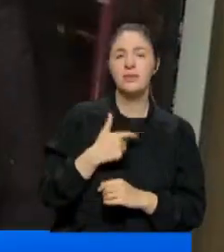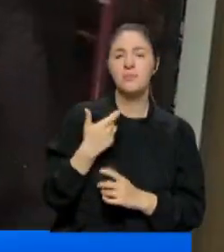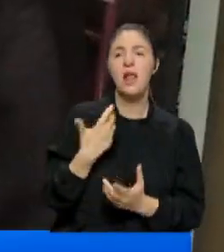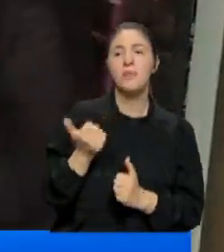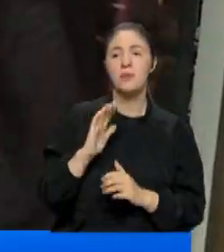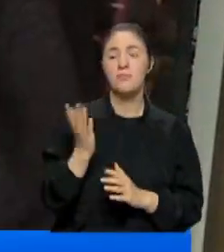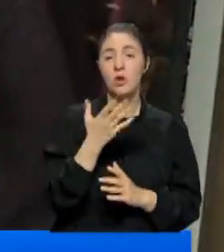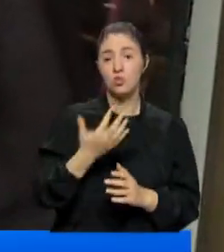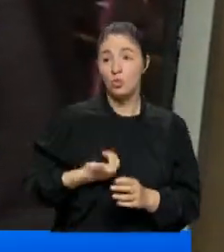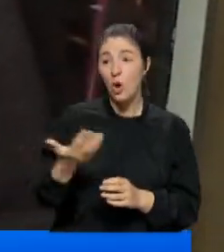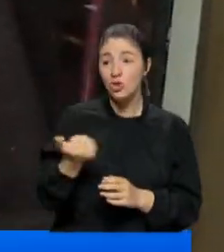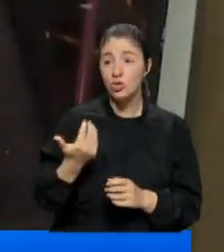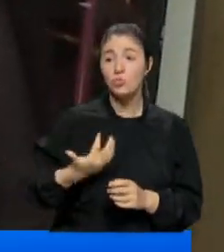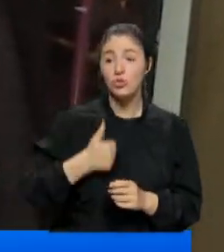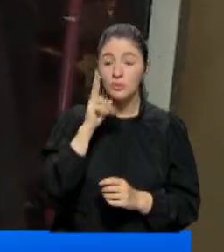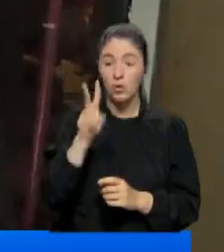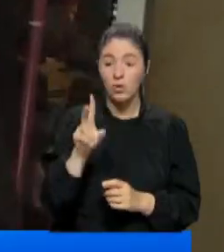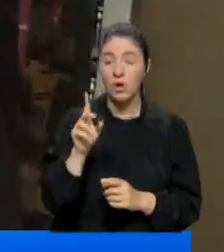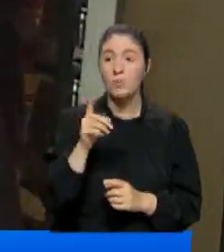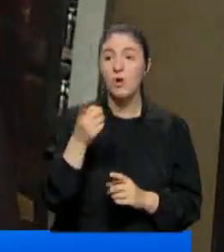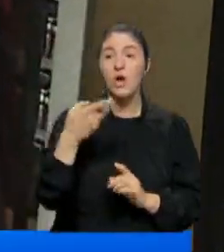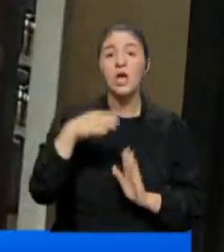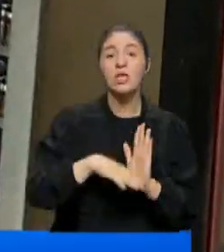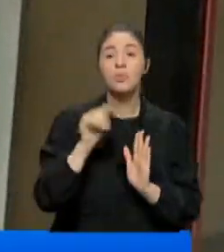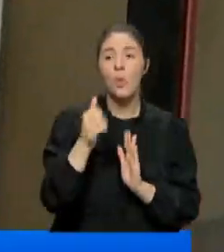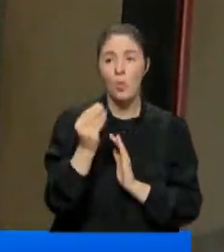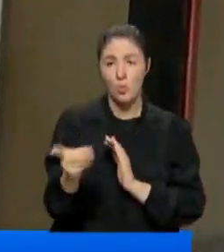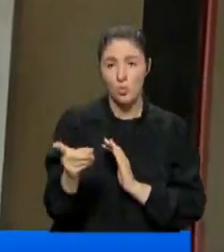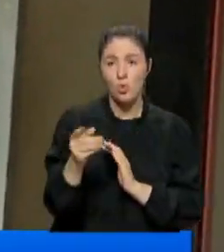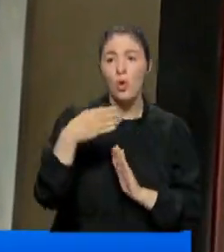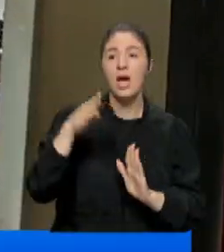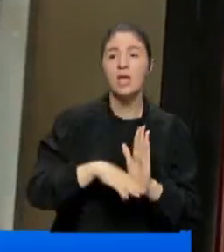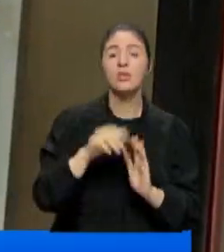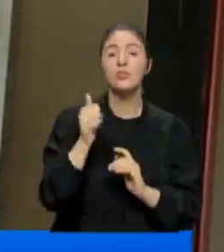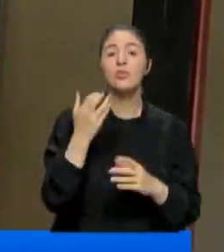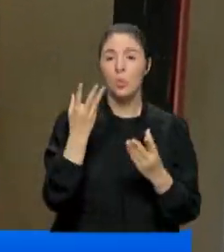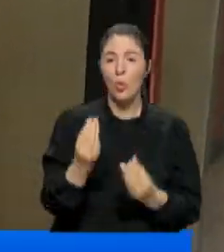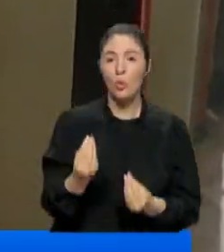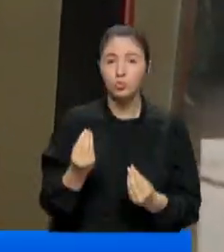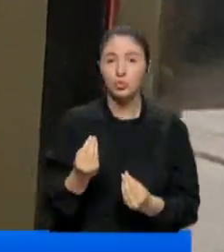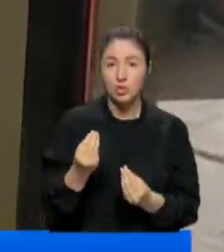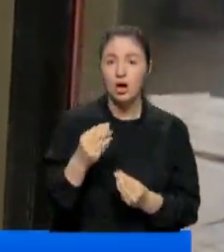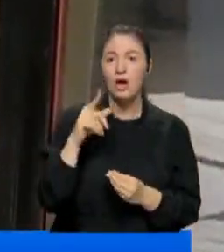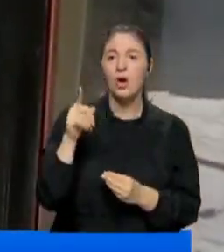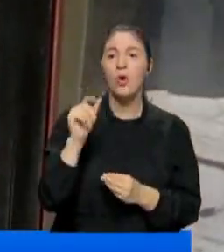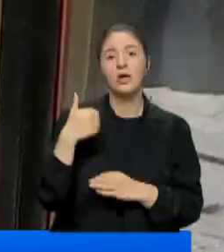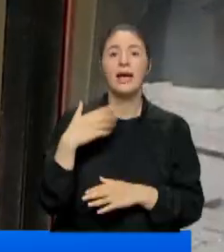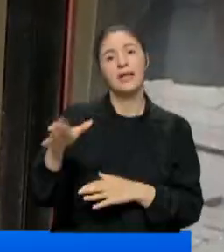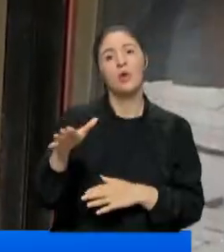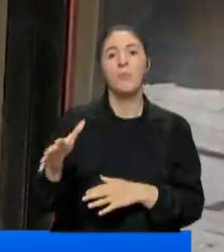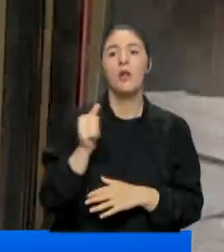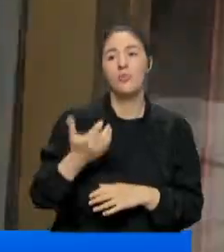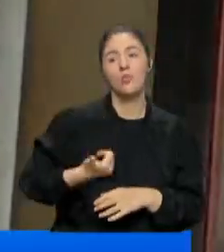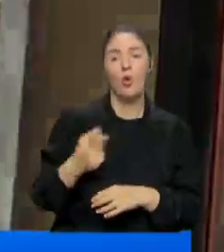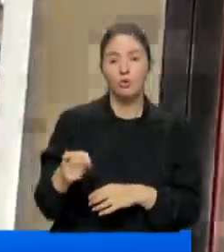almadım. Mesela yoğurt alacağım, yoğurdu bakıyorum onun indirim günleri oluyor. İndirim günleri olduğu zaman o gün gidiyor mesela